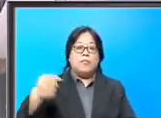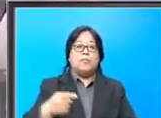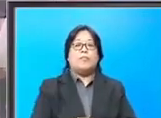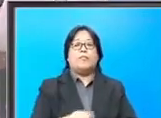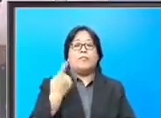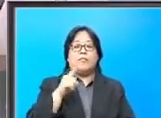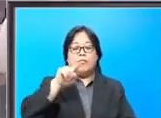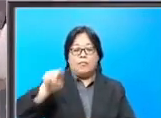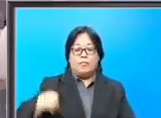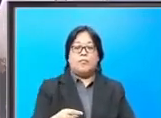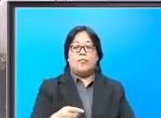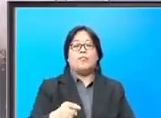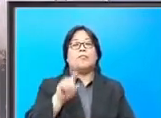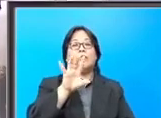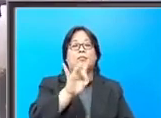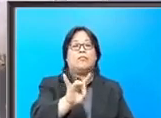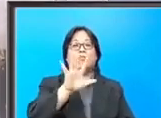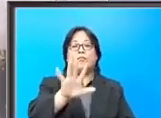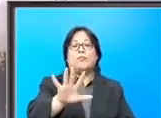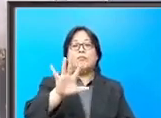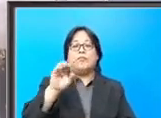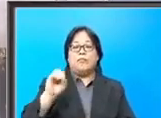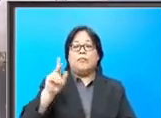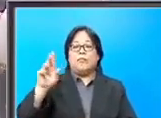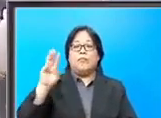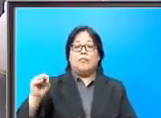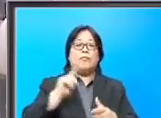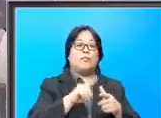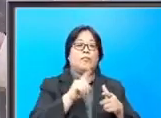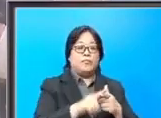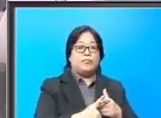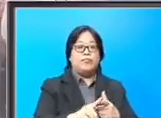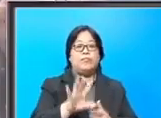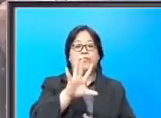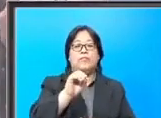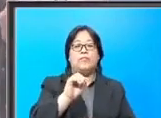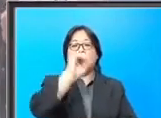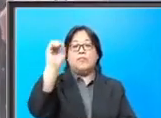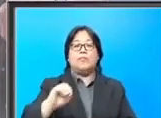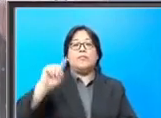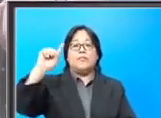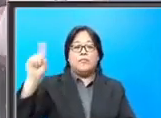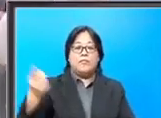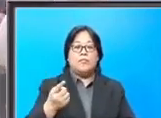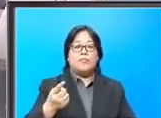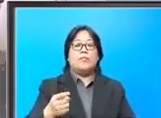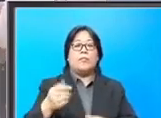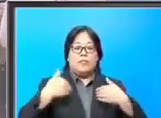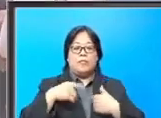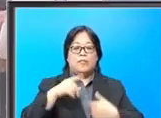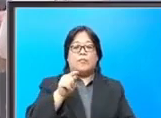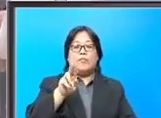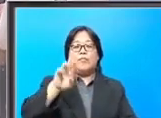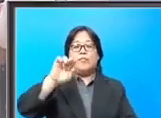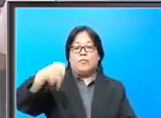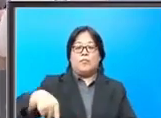sablas ribu lihat lapan ratus lima puluh kilometer ataupun 50 peratus saja yang berturap